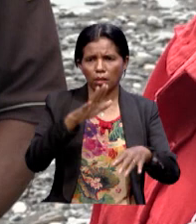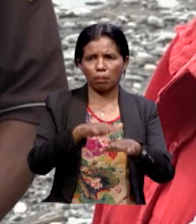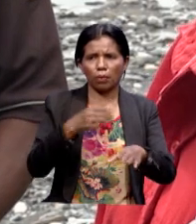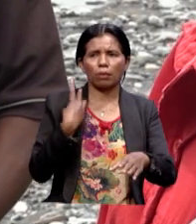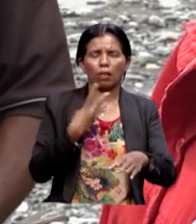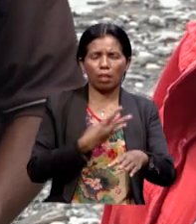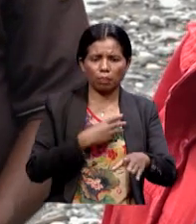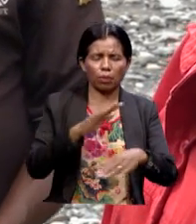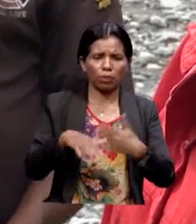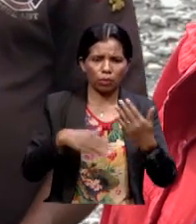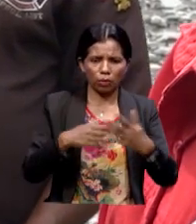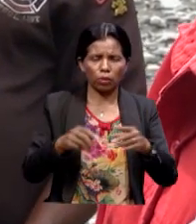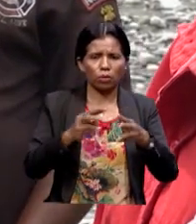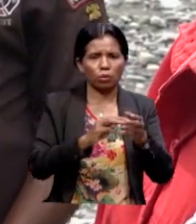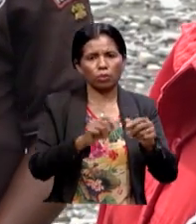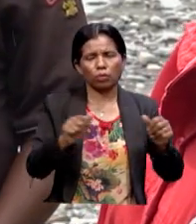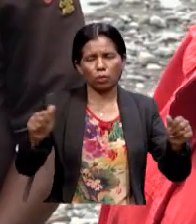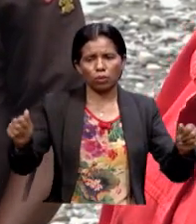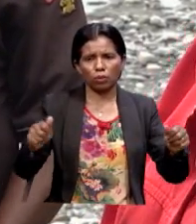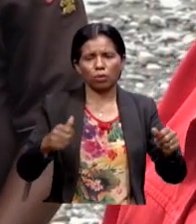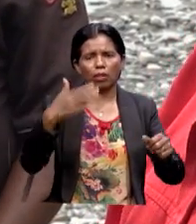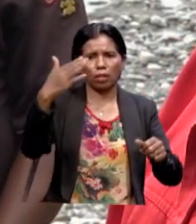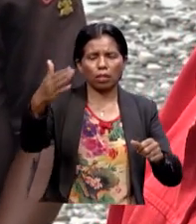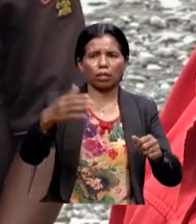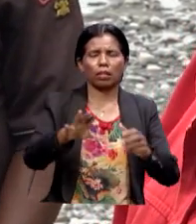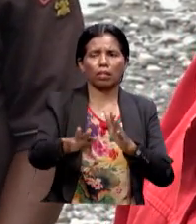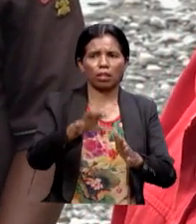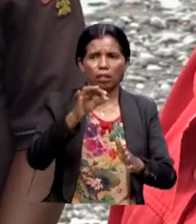medida hutu humis kumesa usi kerai to lete neba heta